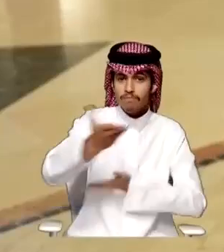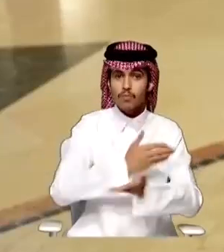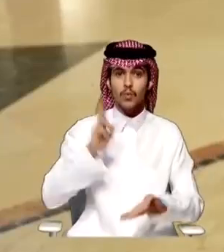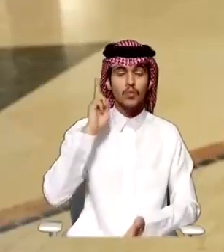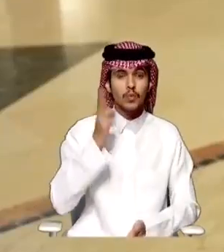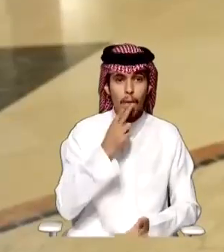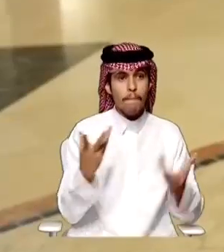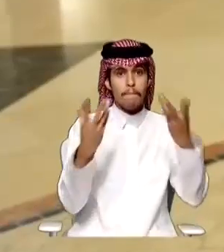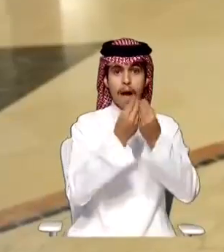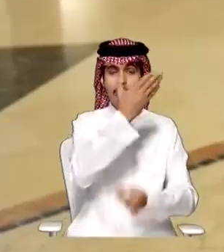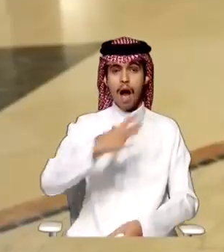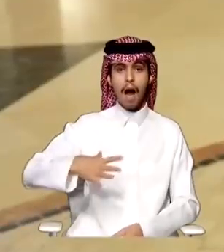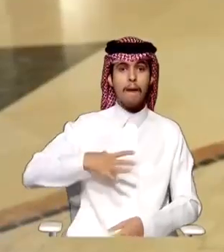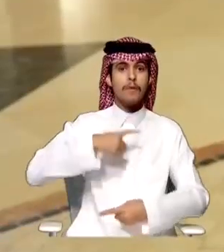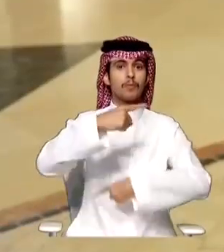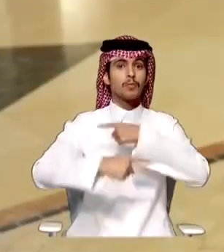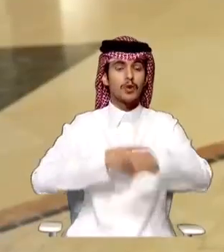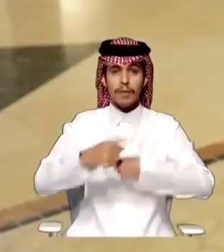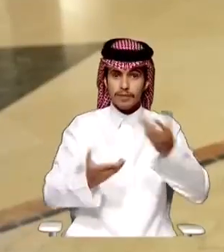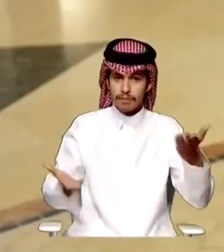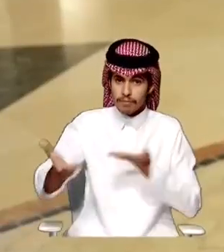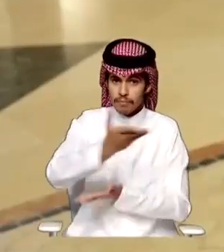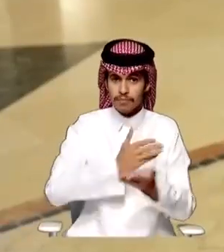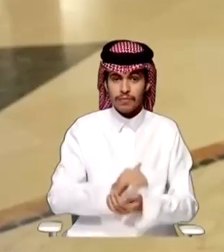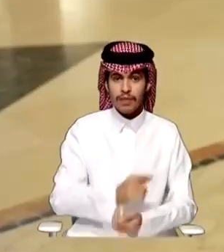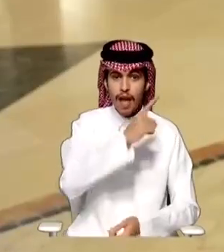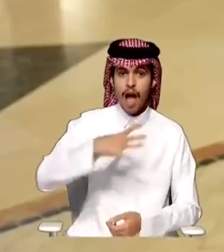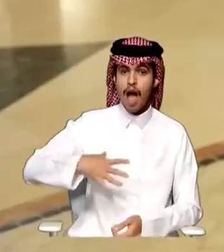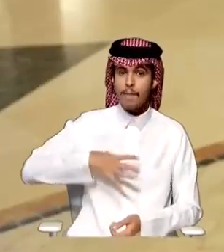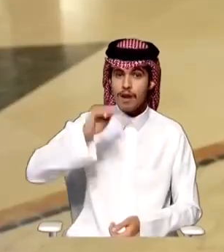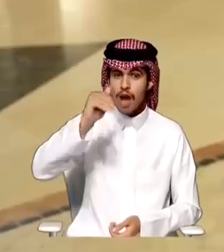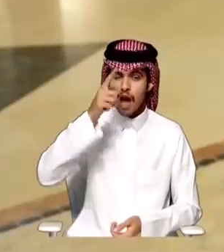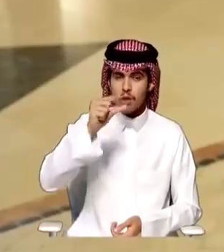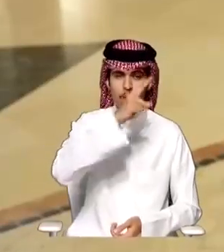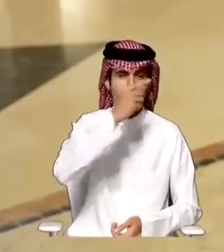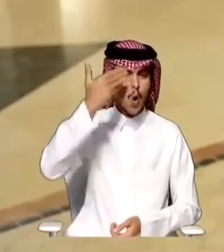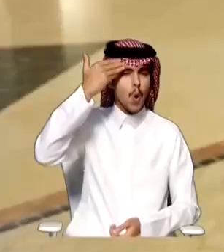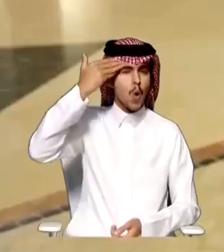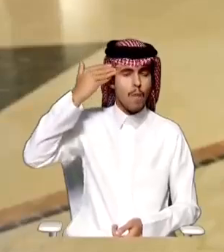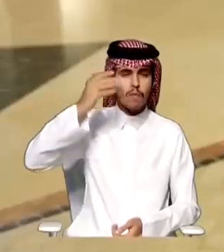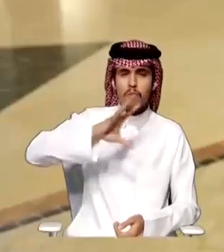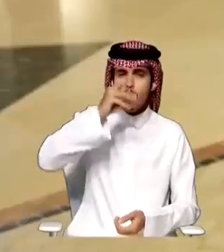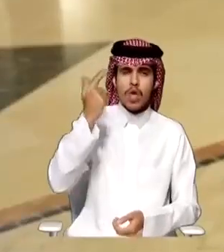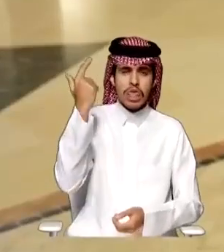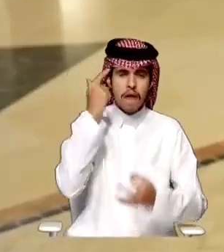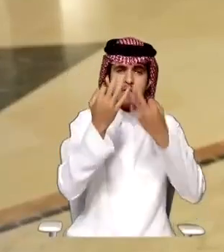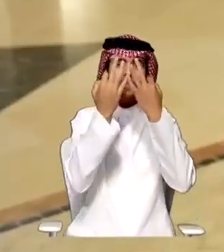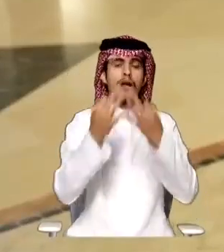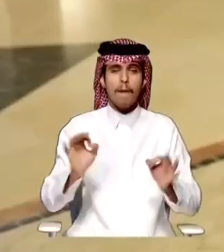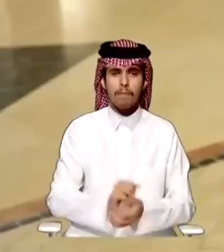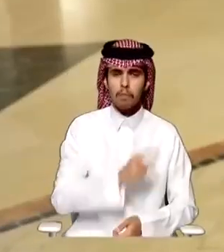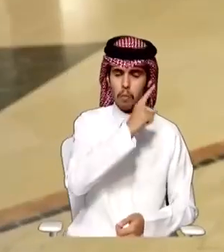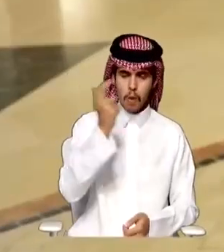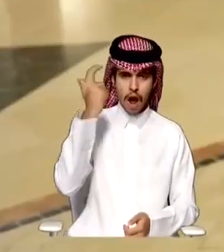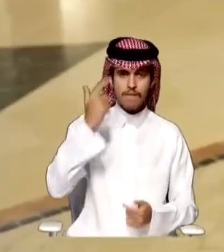الامير باستمرار الامير خالد ملم ولديه الخبره والمعرفه بامور ويعلم بتواجد